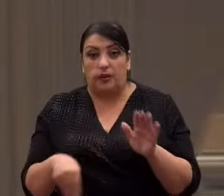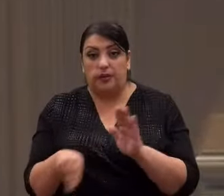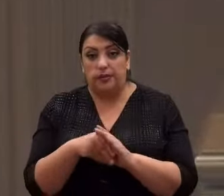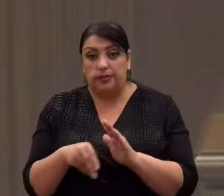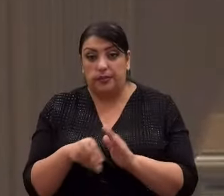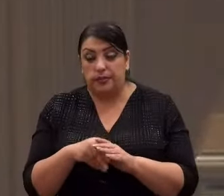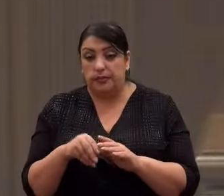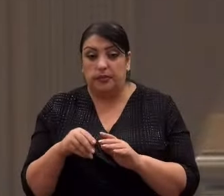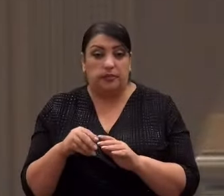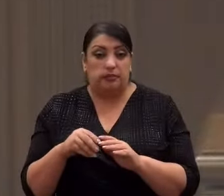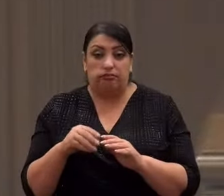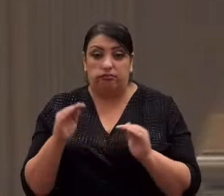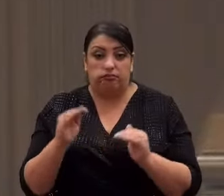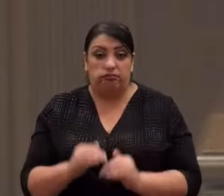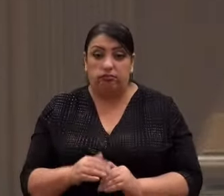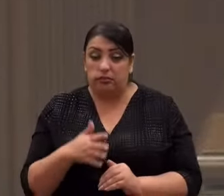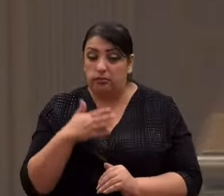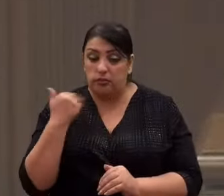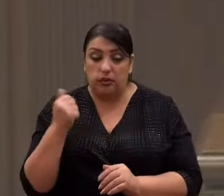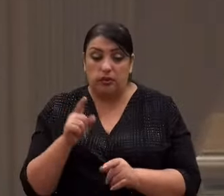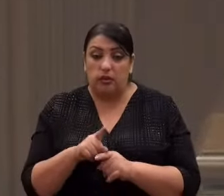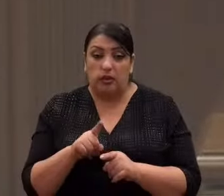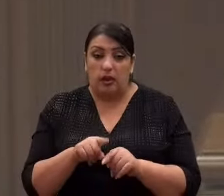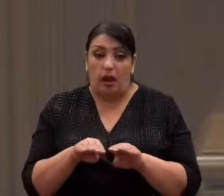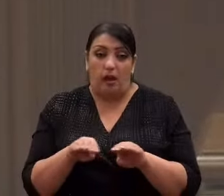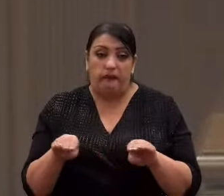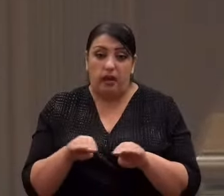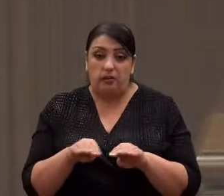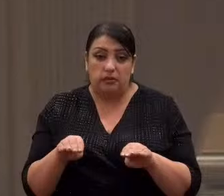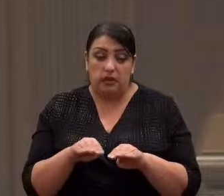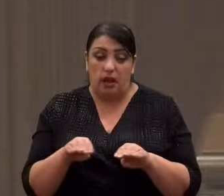նվազում չունենք, ունենք գրեթե նույն մակարդակի